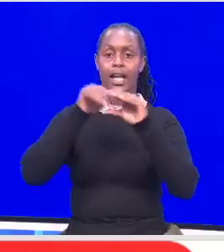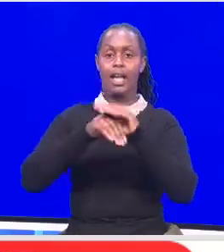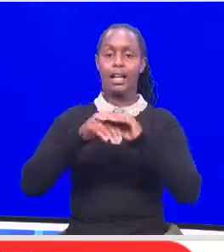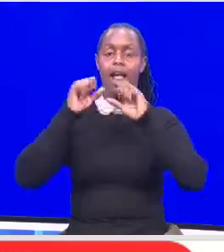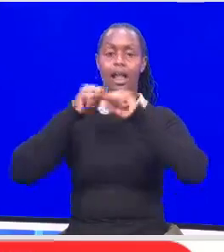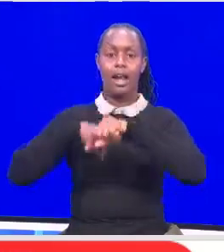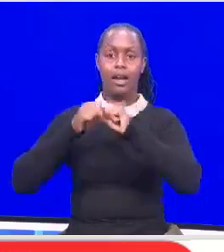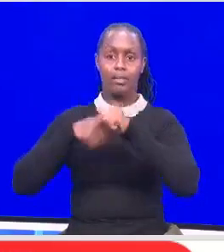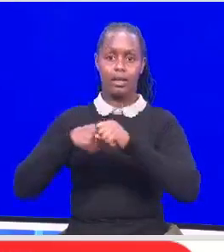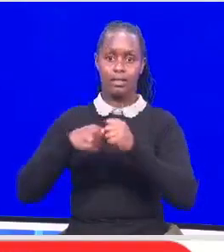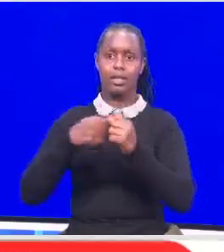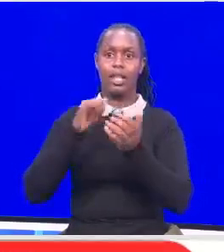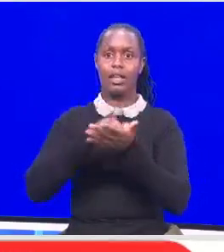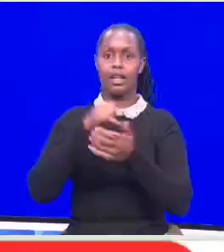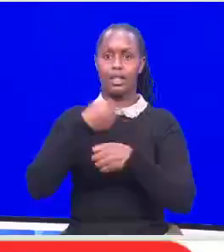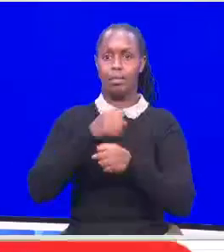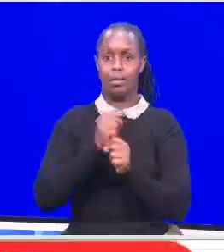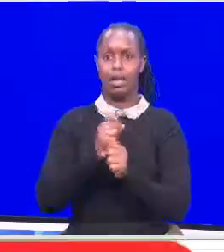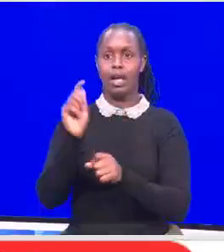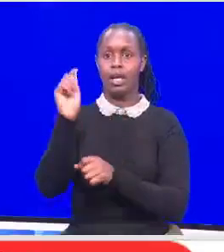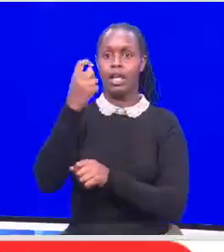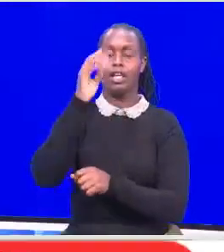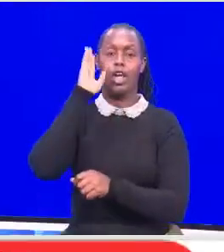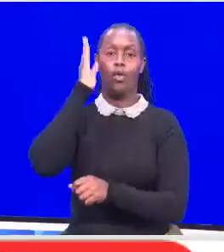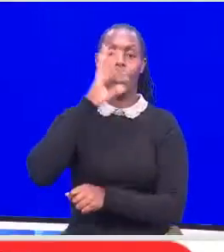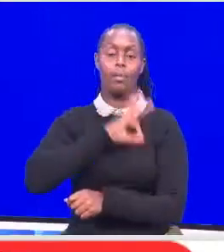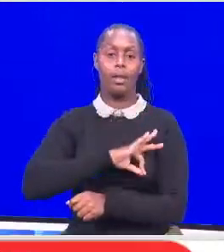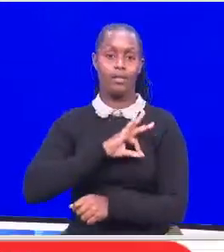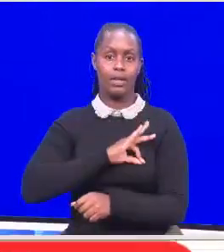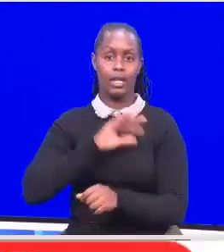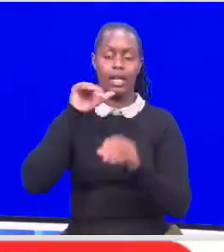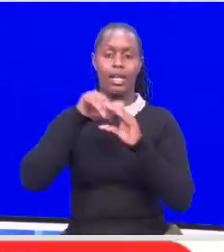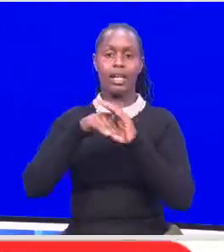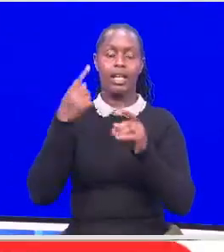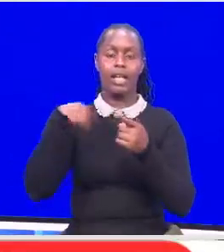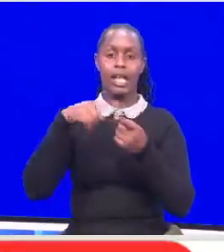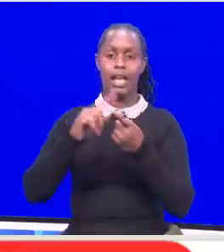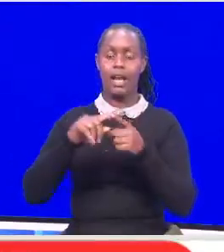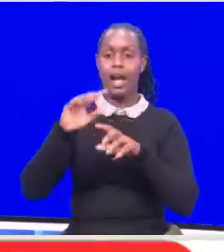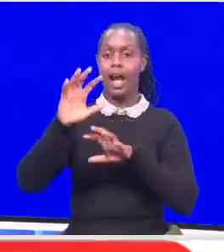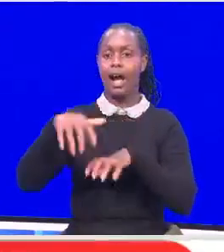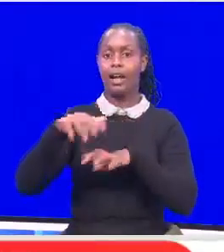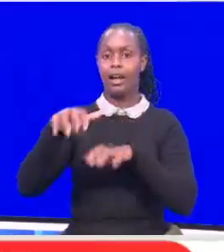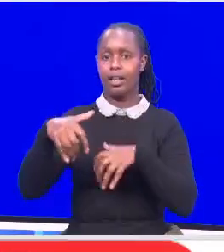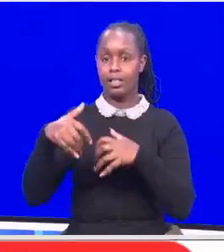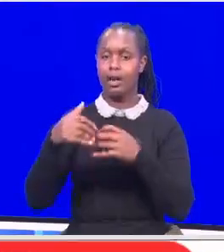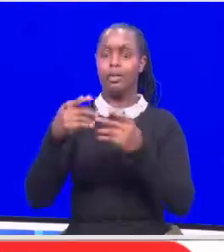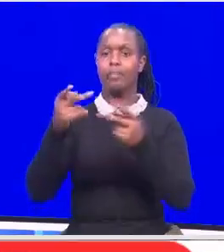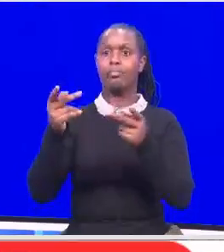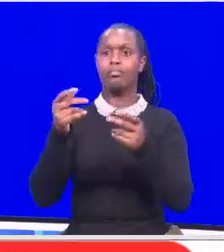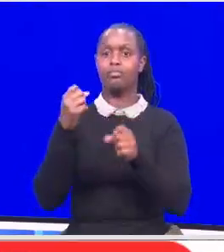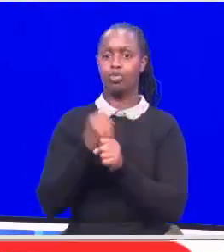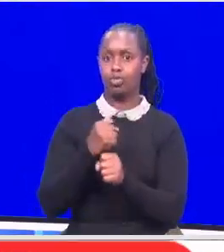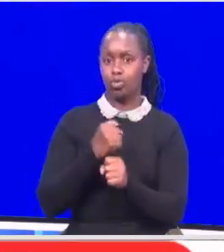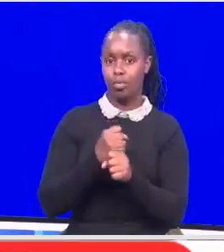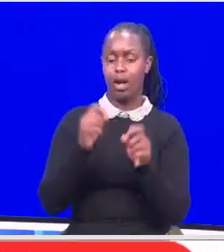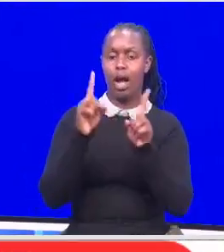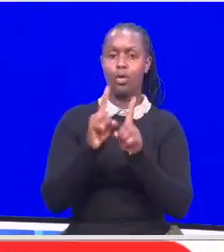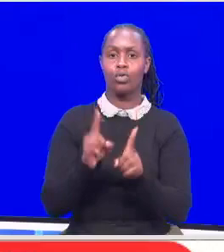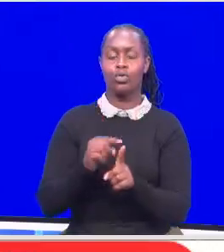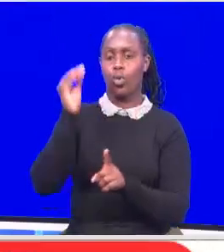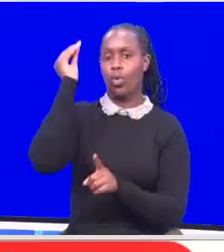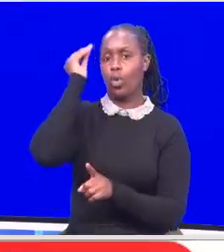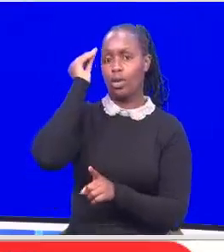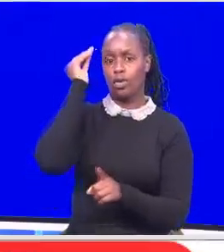wa mahusiano, Kenya itafaidi katika soko la biashara za kilimo na nafasi za ajira katika taifa hilo.